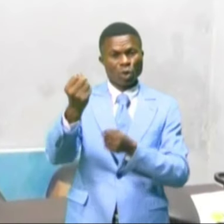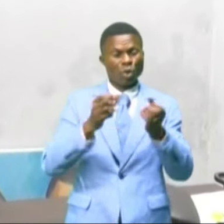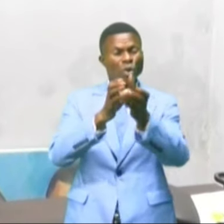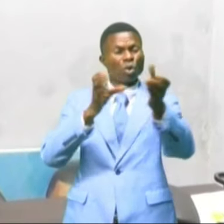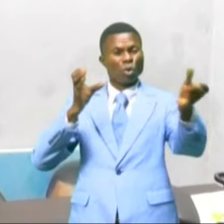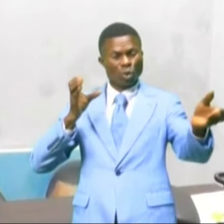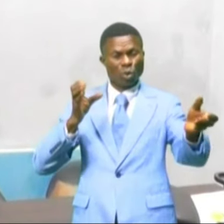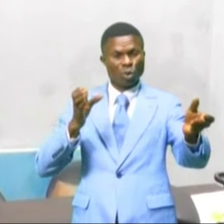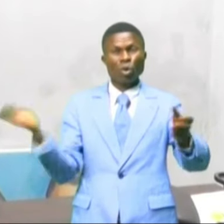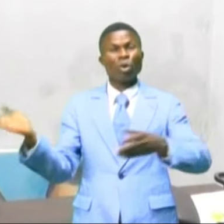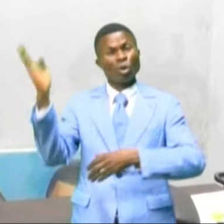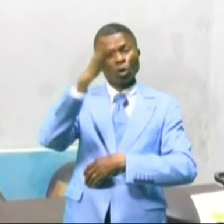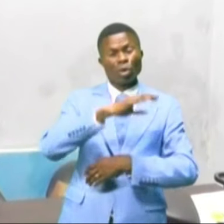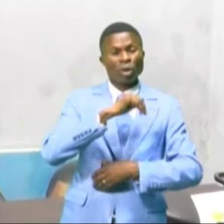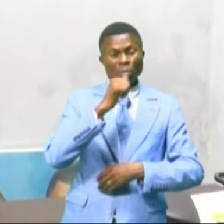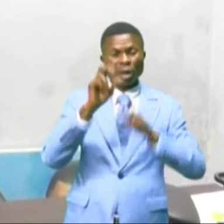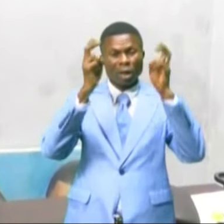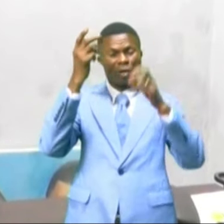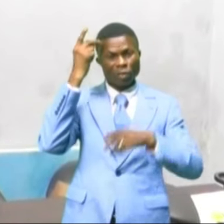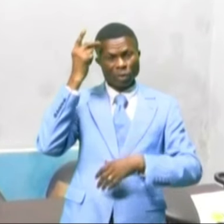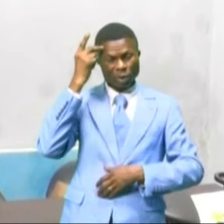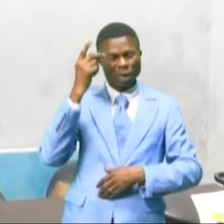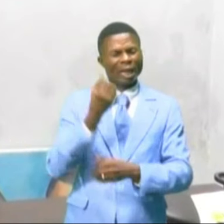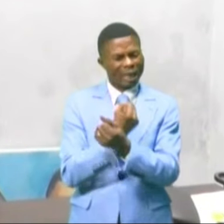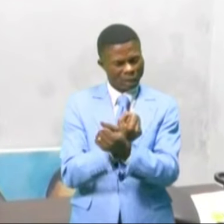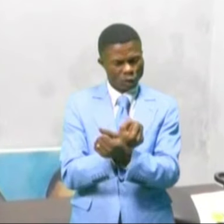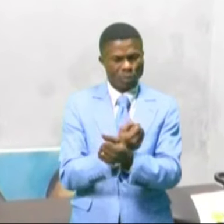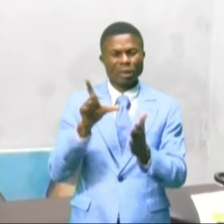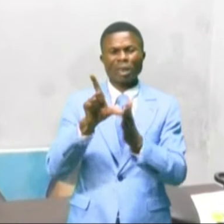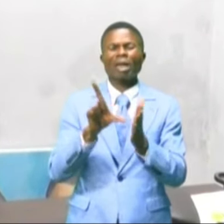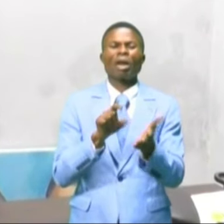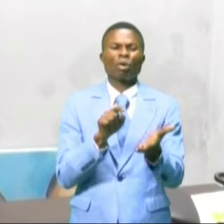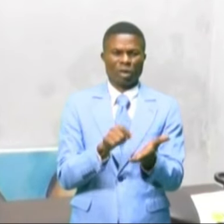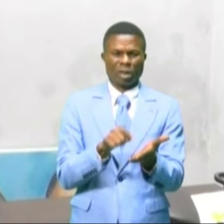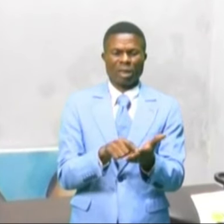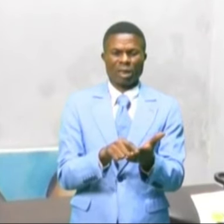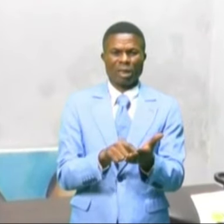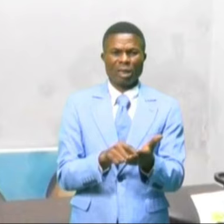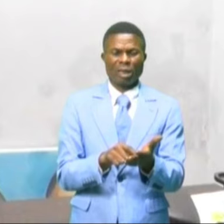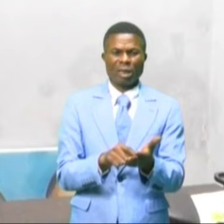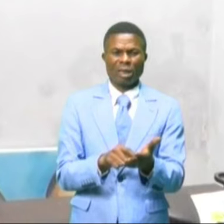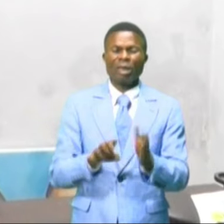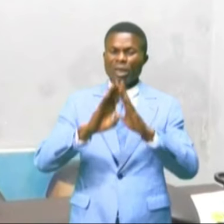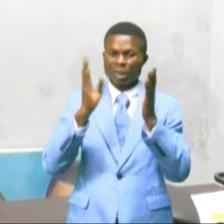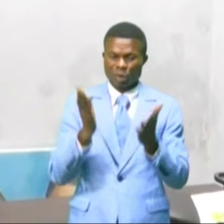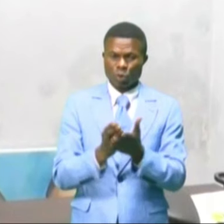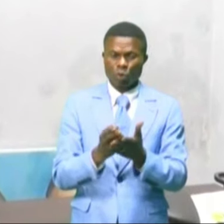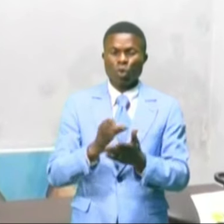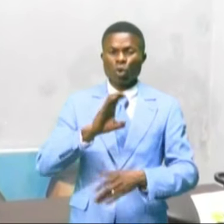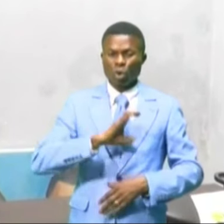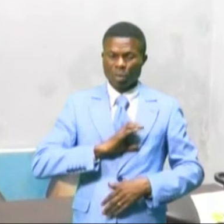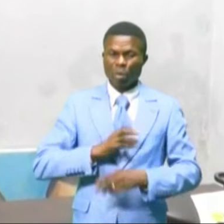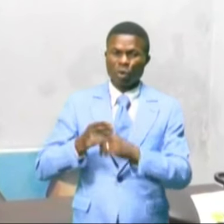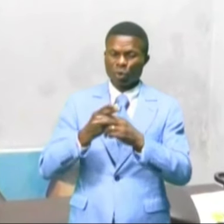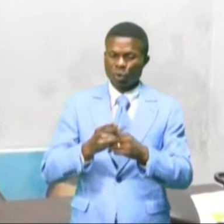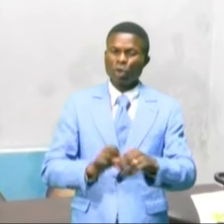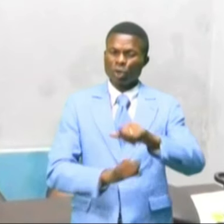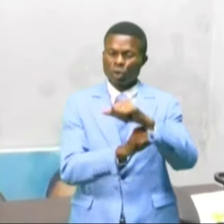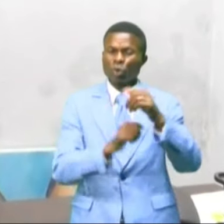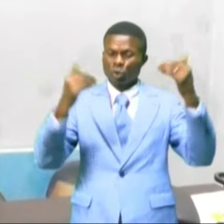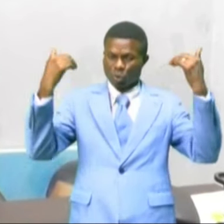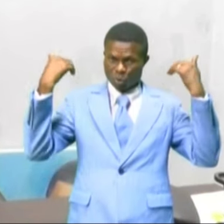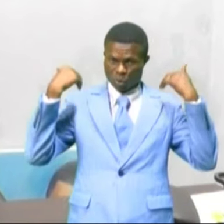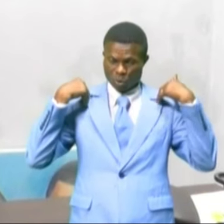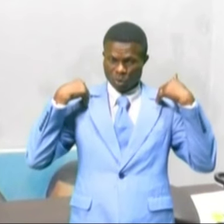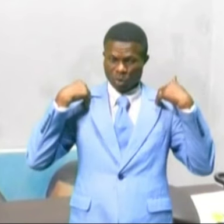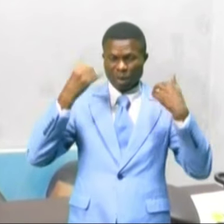gros véhicules pendant la journée de la ville de Kinshasa soit vraiment d'application. Et tous les services de sécurité doivent accompagner l'autorité